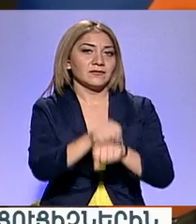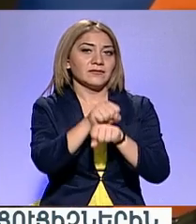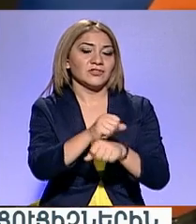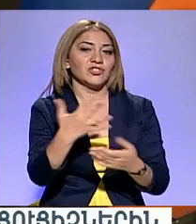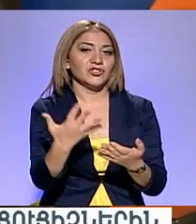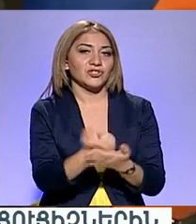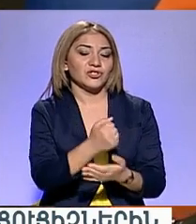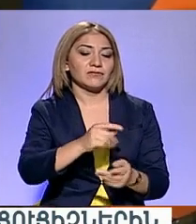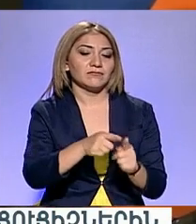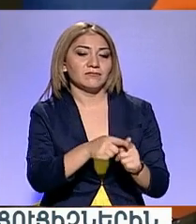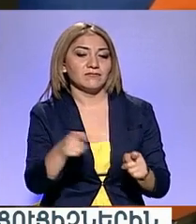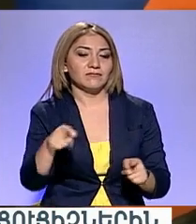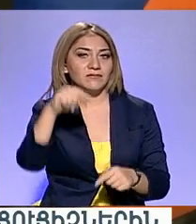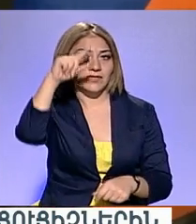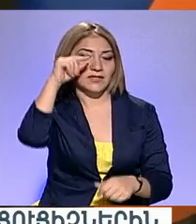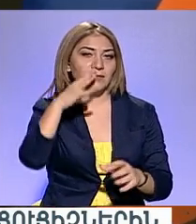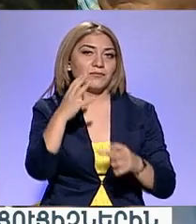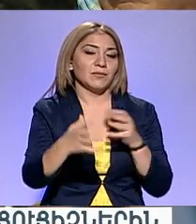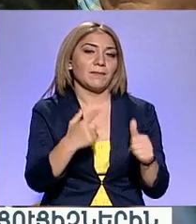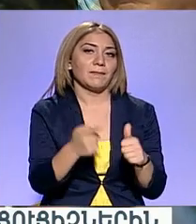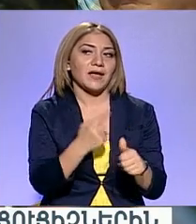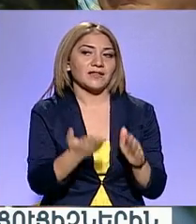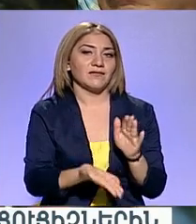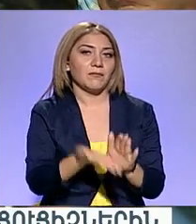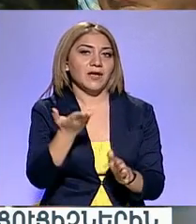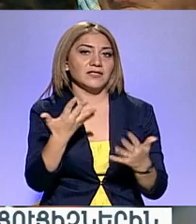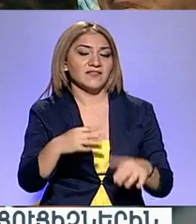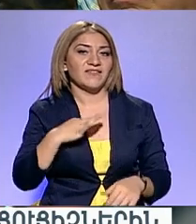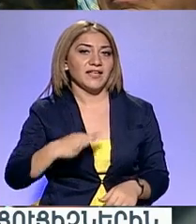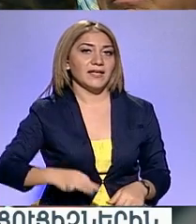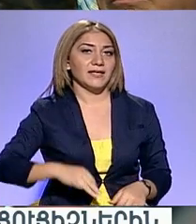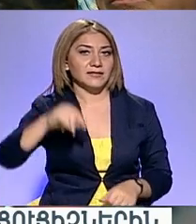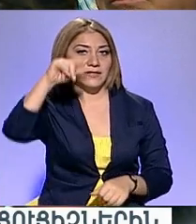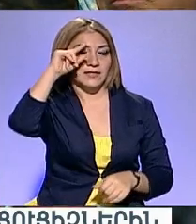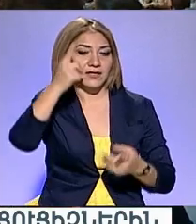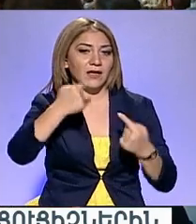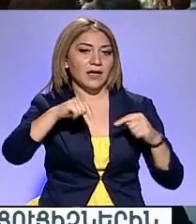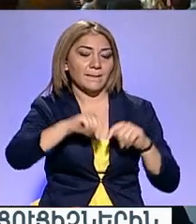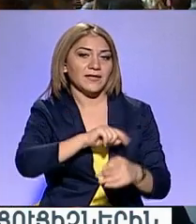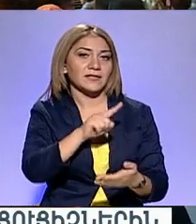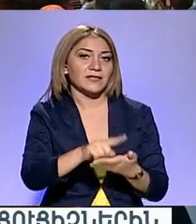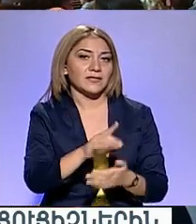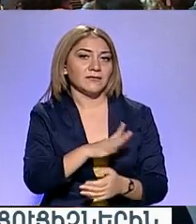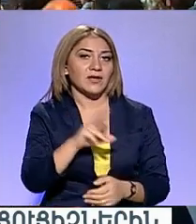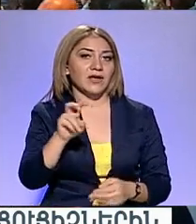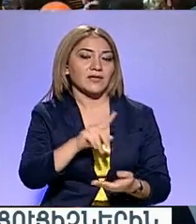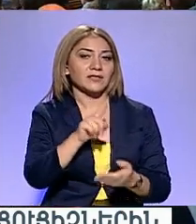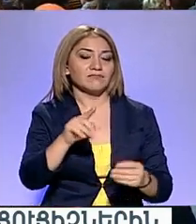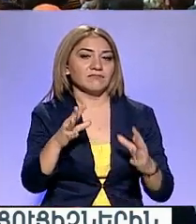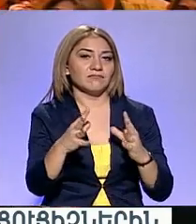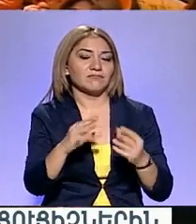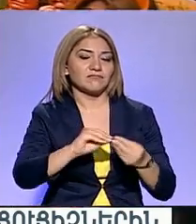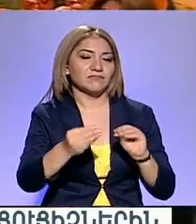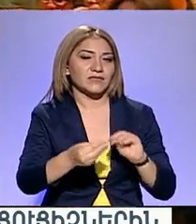հետո Հայաստանի միջազգային հեղինակությունը աճել է։ Ֆրանսիայի համայնքին հետաքրքրում էր նաև Արցախյան կարգավորման հարցը։